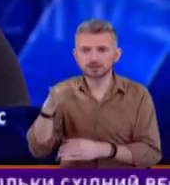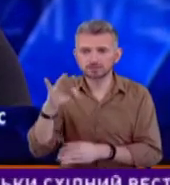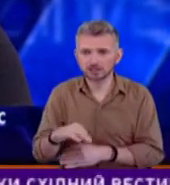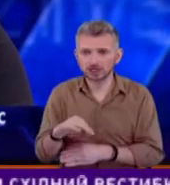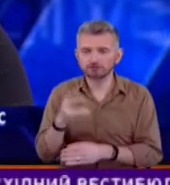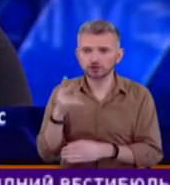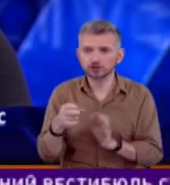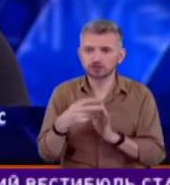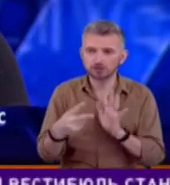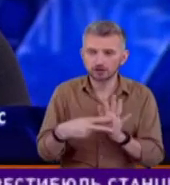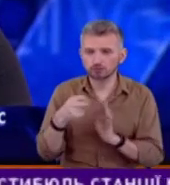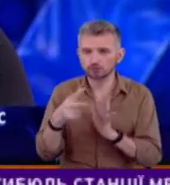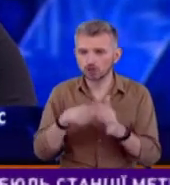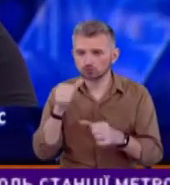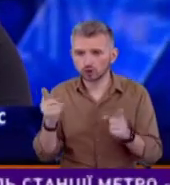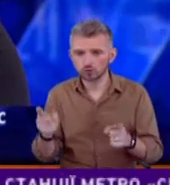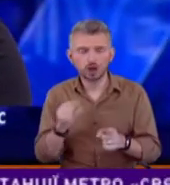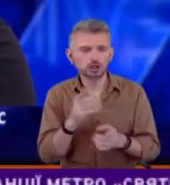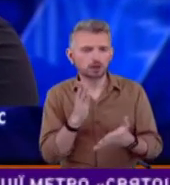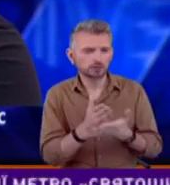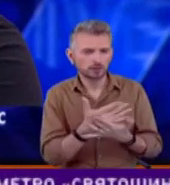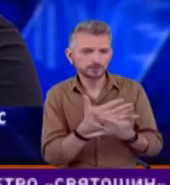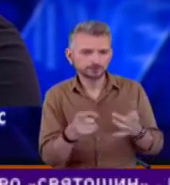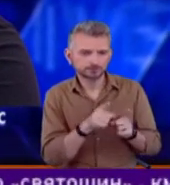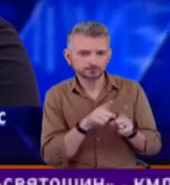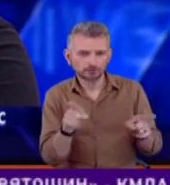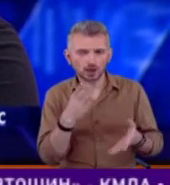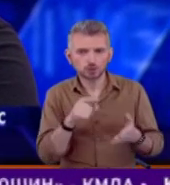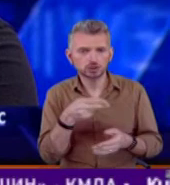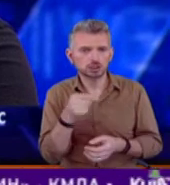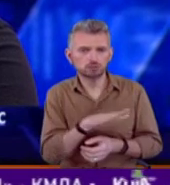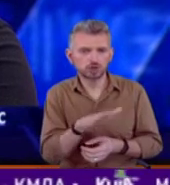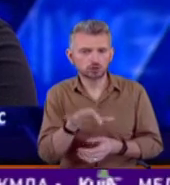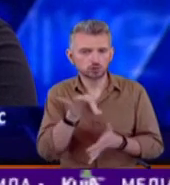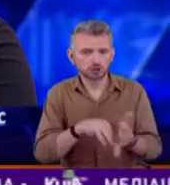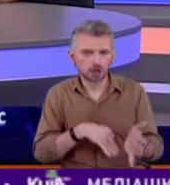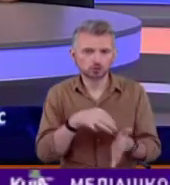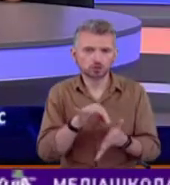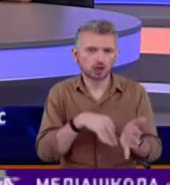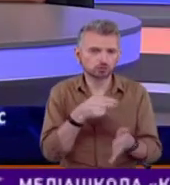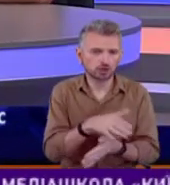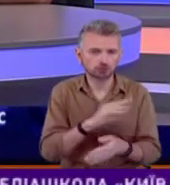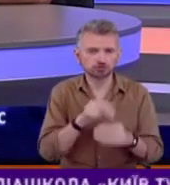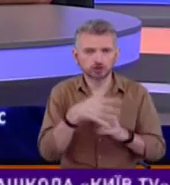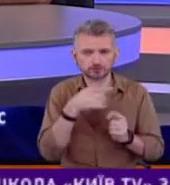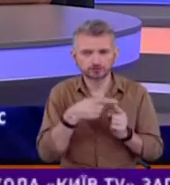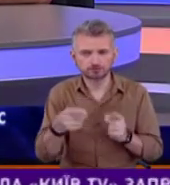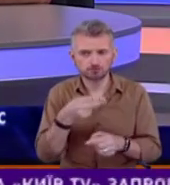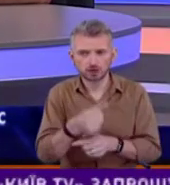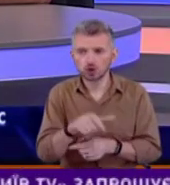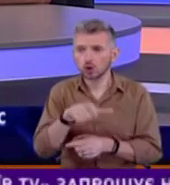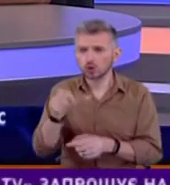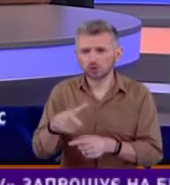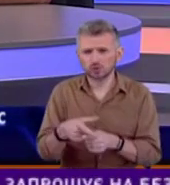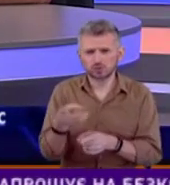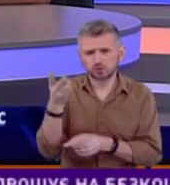50% в 2017-2018 році. Але ж там якась шкала є. Якщо ти не платиш там одразу, платиш чи через термін платиш. Ну, люди на це